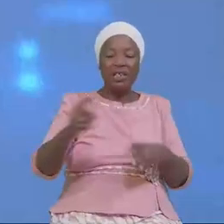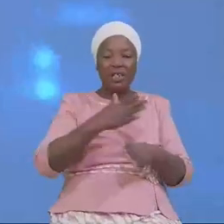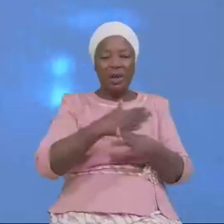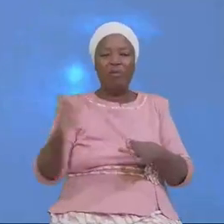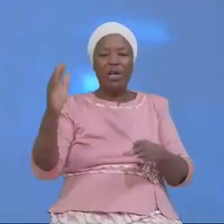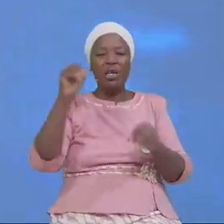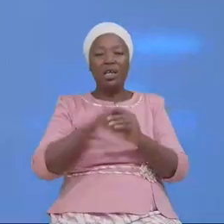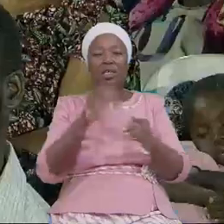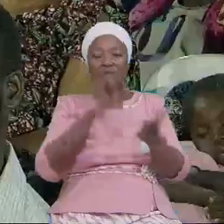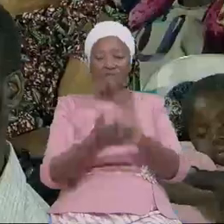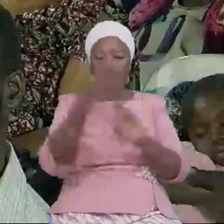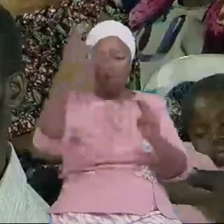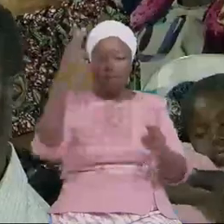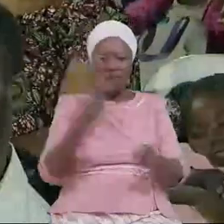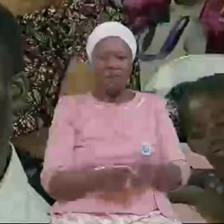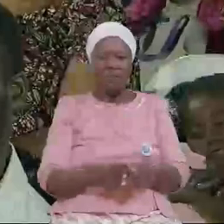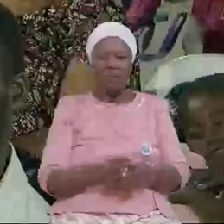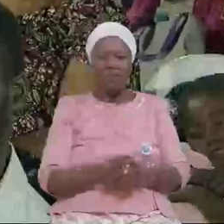de Jésus-Christ.